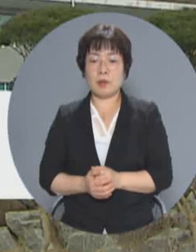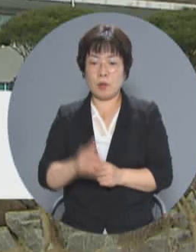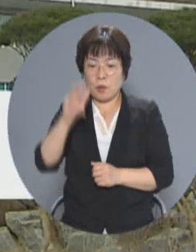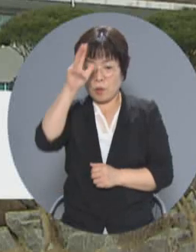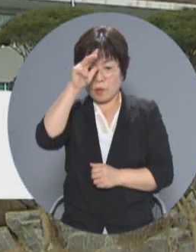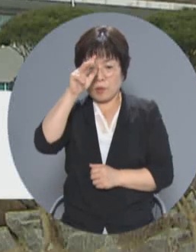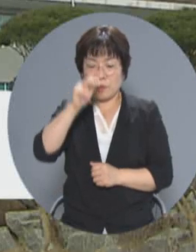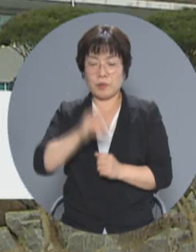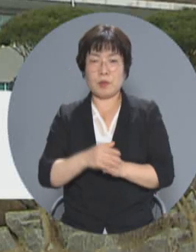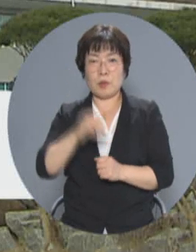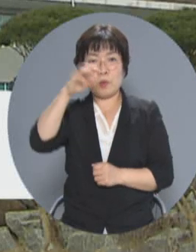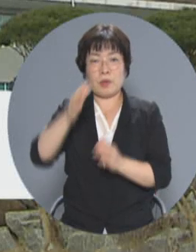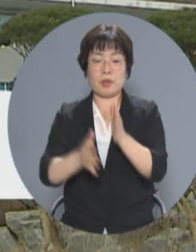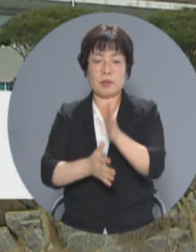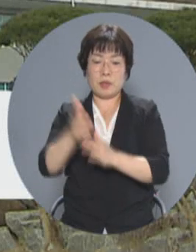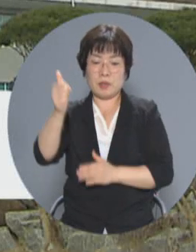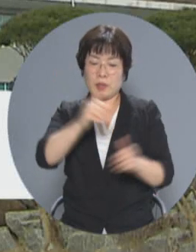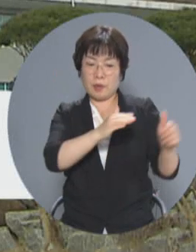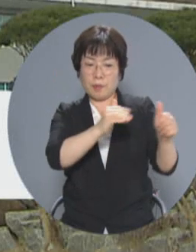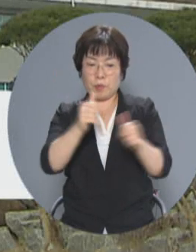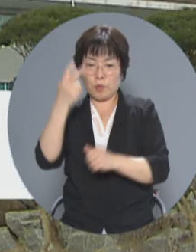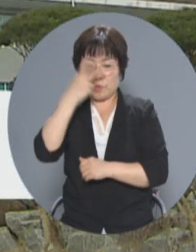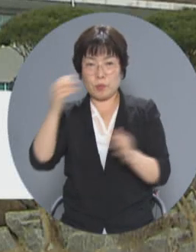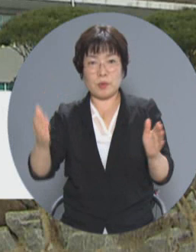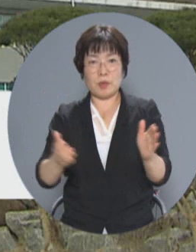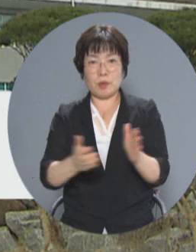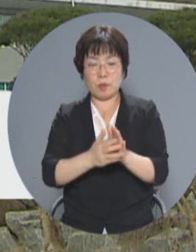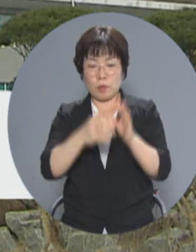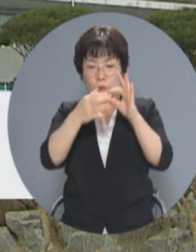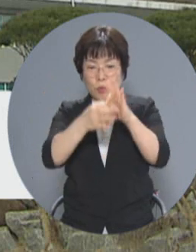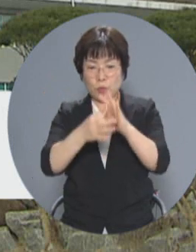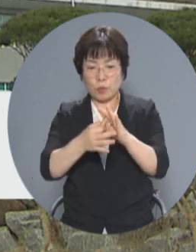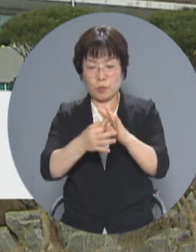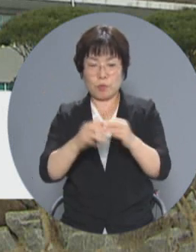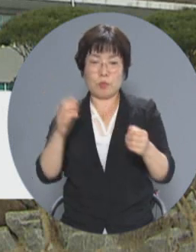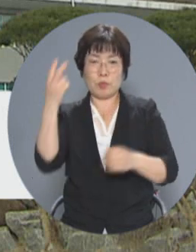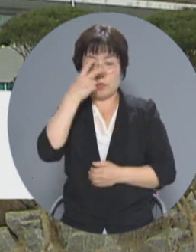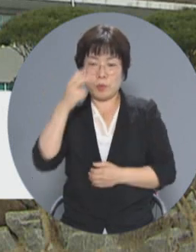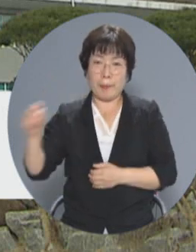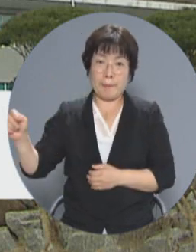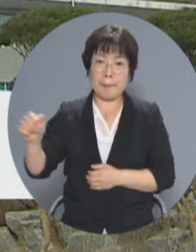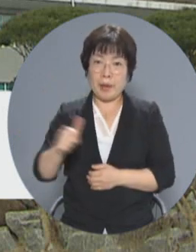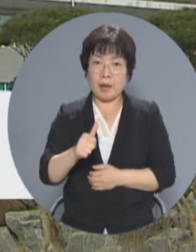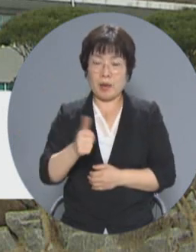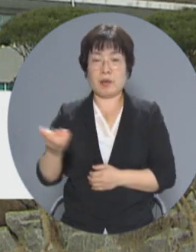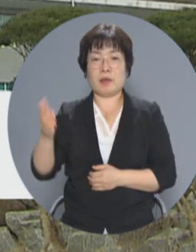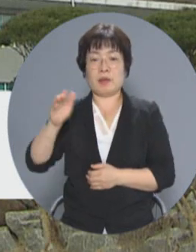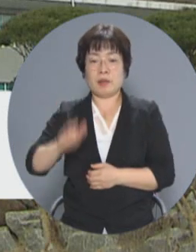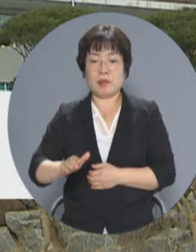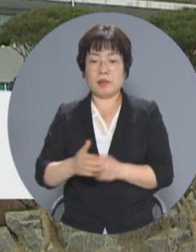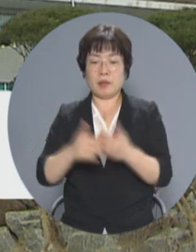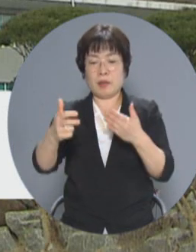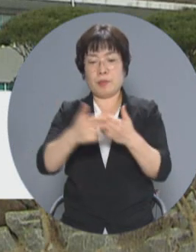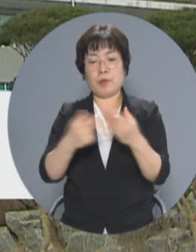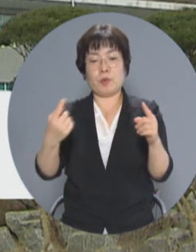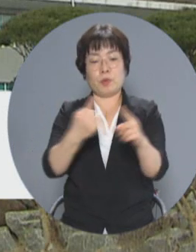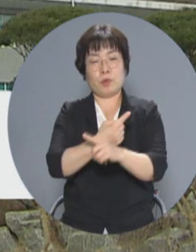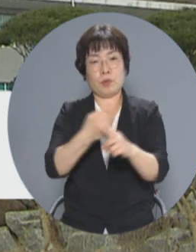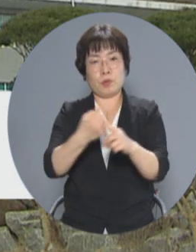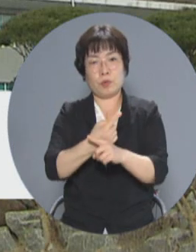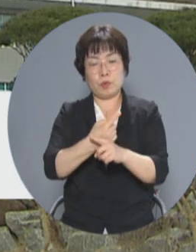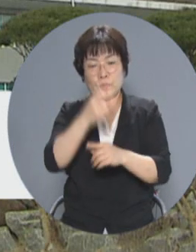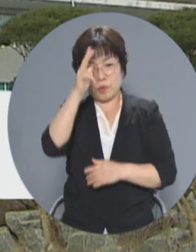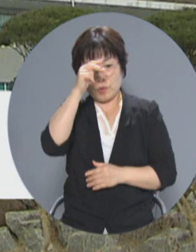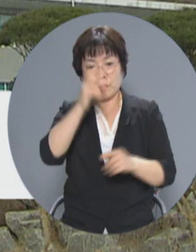경찰이 정현도 광양시장에 대한 소환 조사 이후 관련 수사도 속도를 내는 듯 했는데요. 정 시장이 병원 치료를 이유로